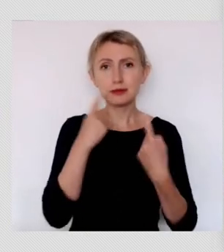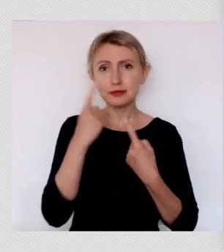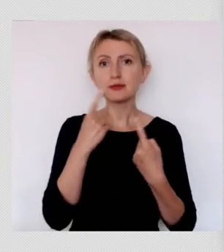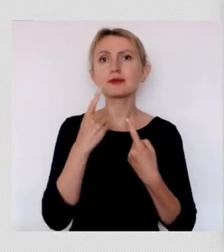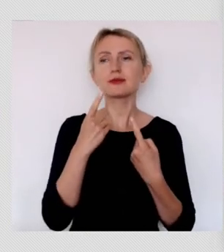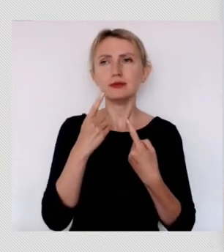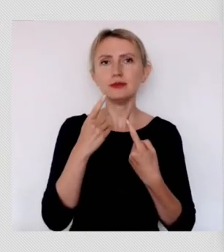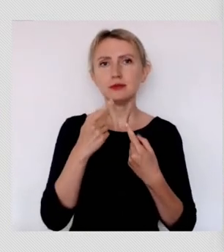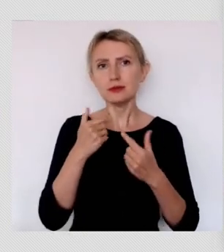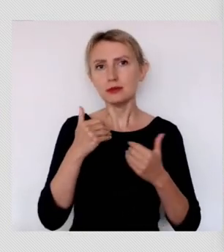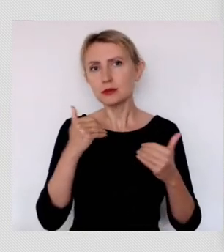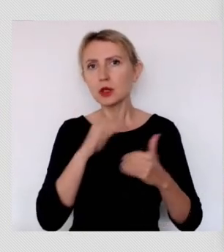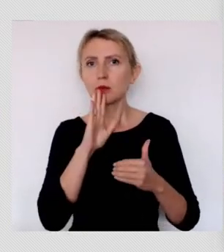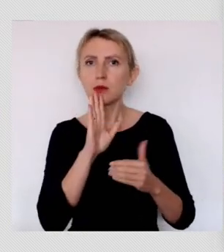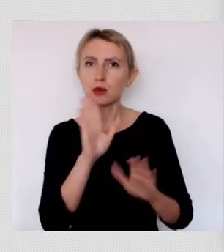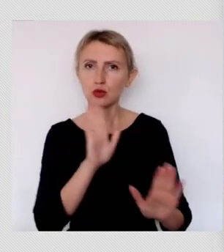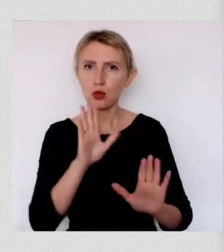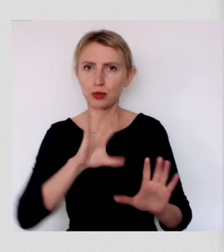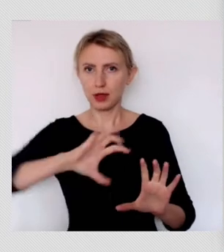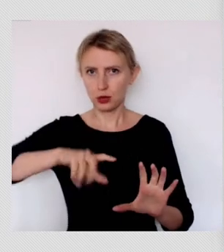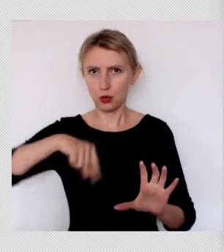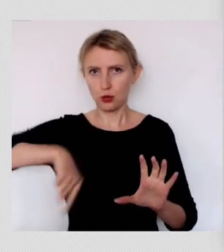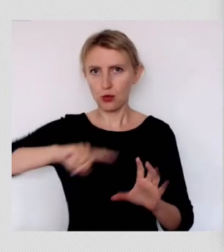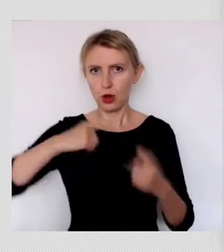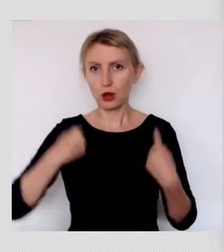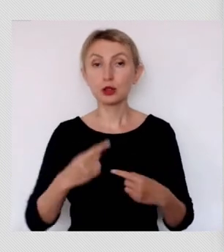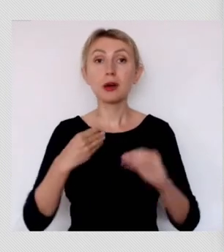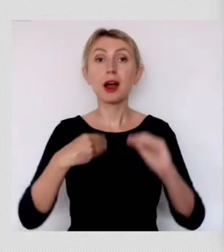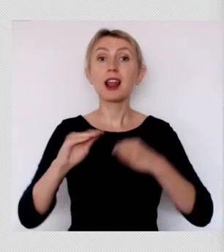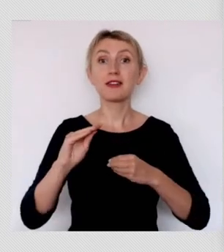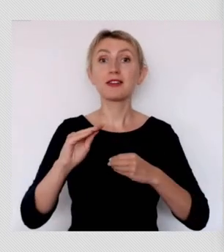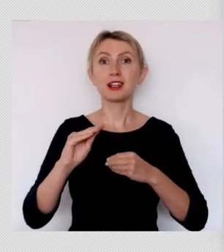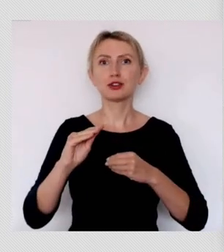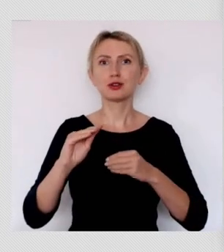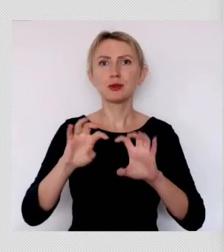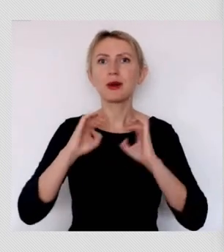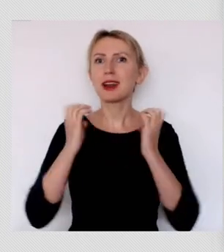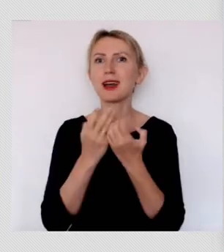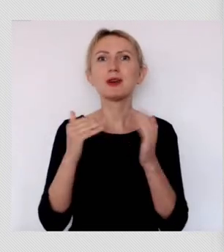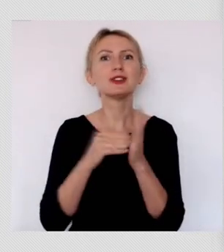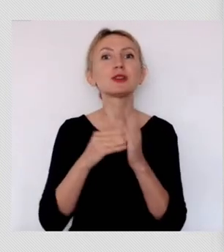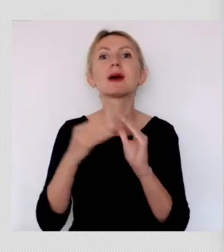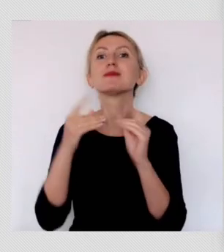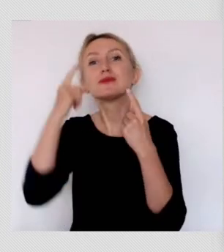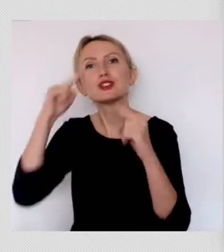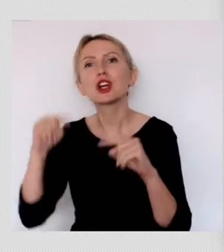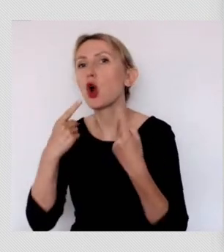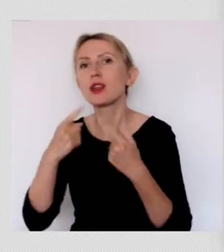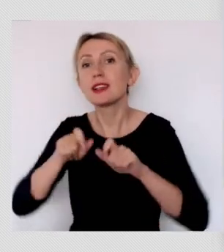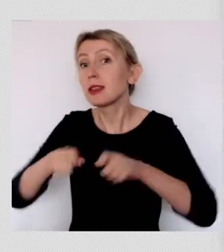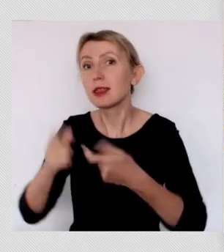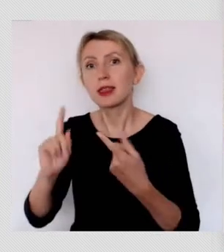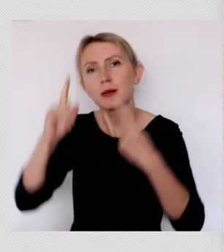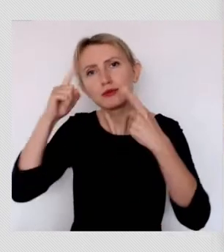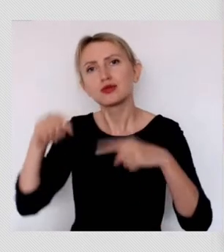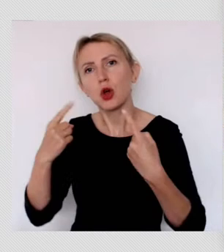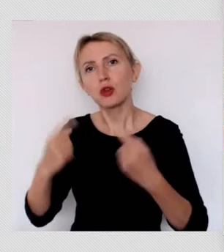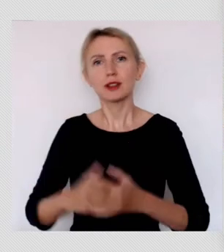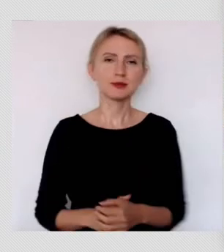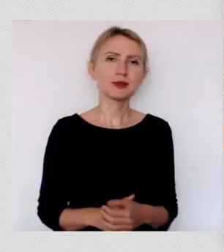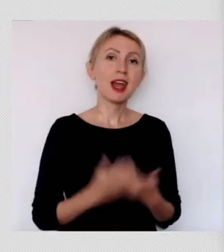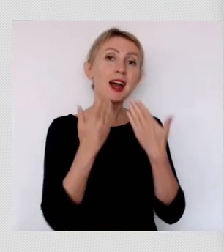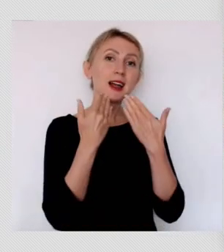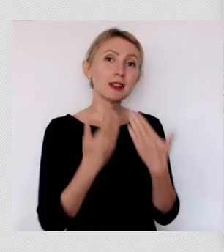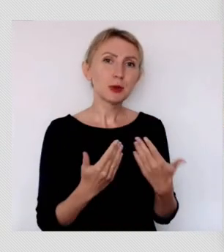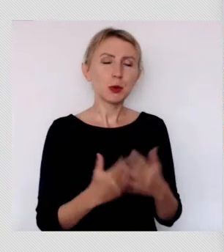może zbliżonego. Tyle, że większość parlamentarną trzeba przekonać. Nie wymusić, a przekonać. Dziękuję. Bardzo dziękuję.